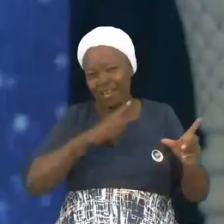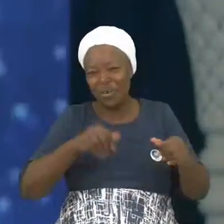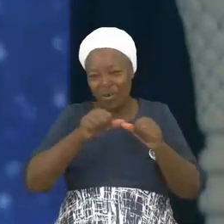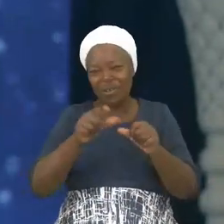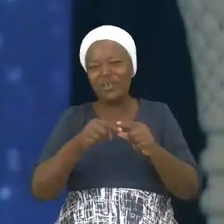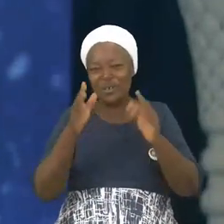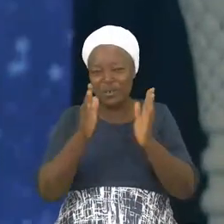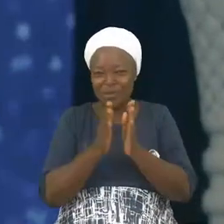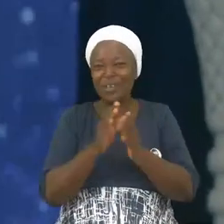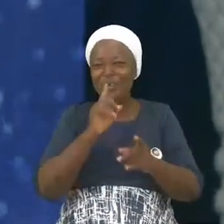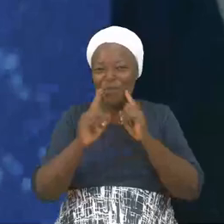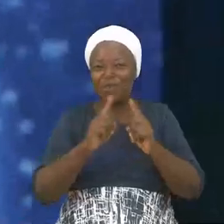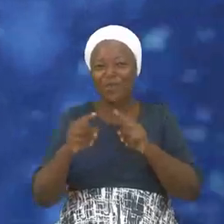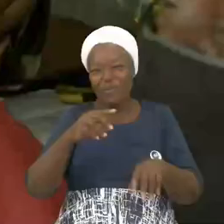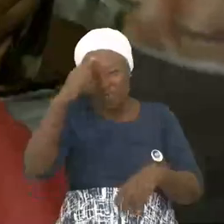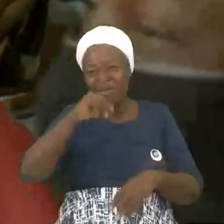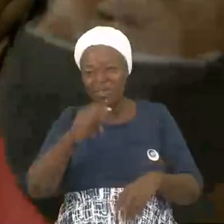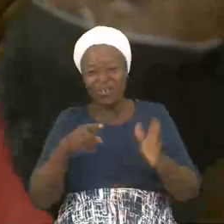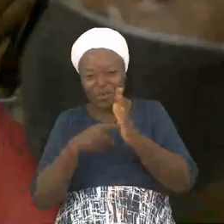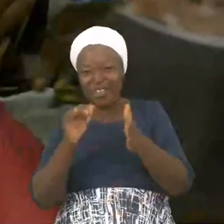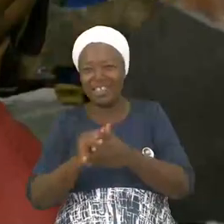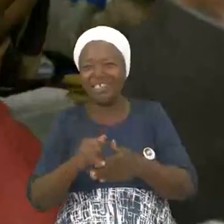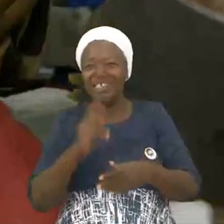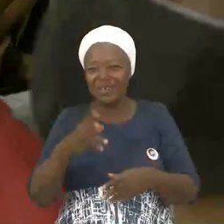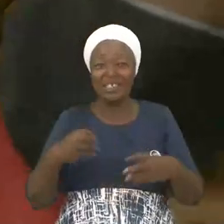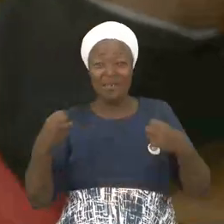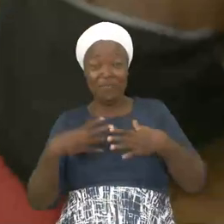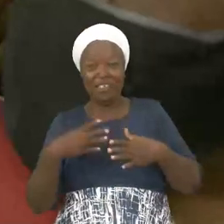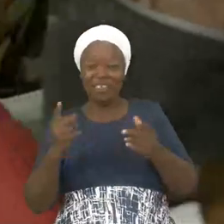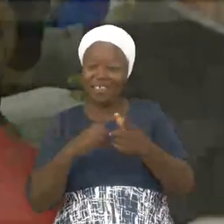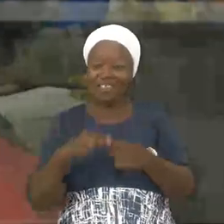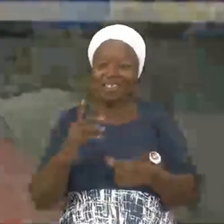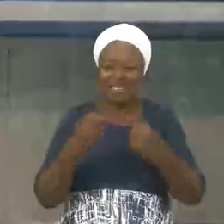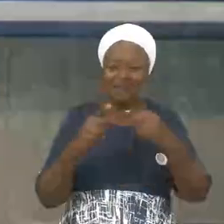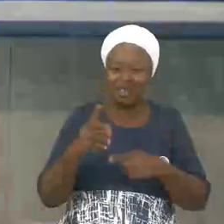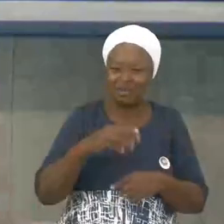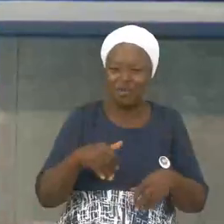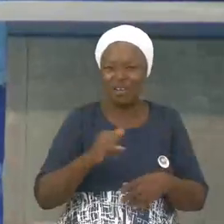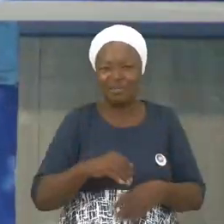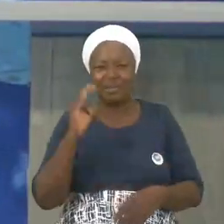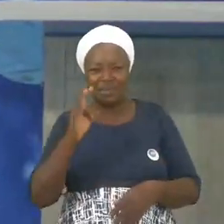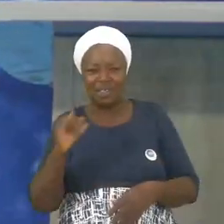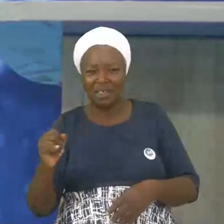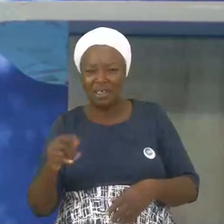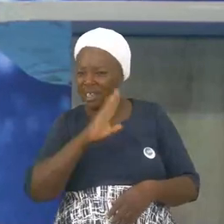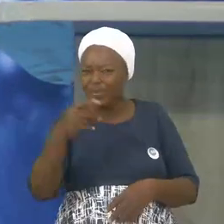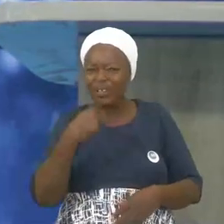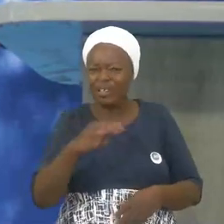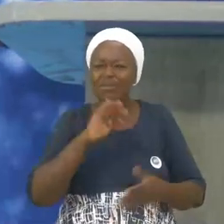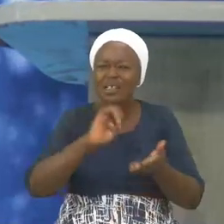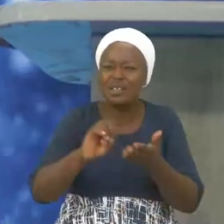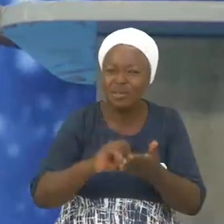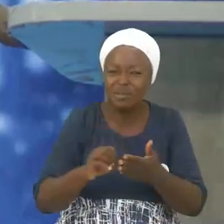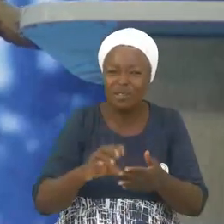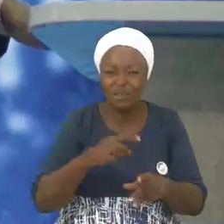J'ai continué à parler parce qu'il ne faut pas montrer qu'on se demande, qu'on se pose des questions. Elle est venue vers moi pendant que je